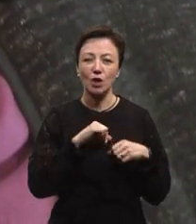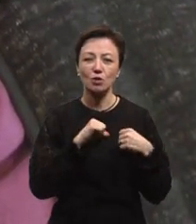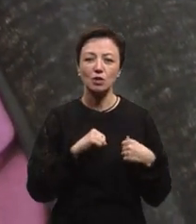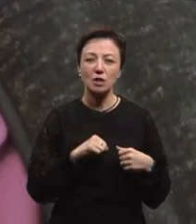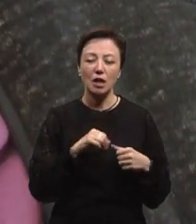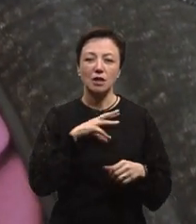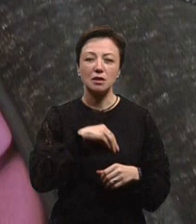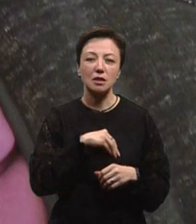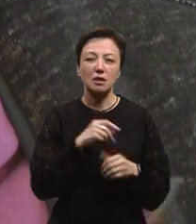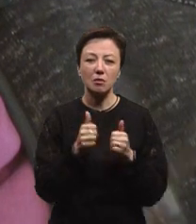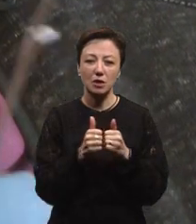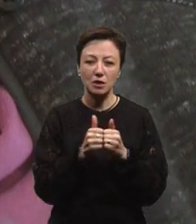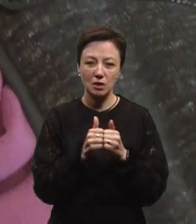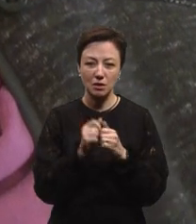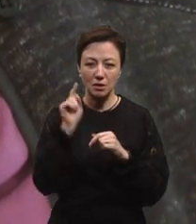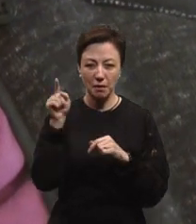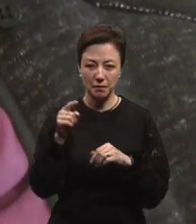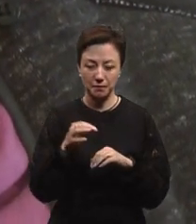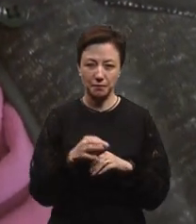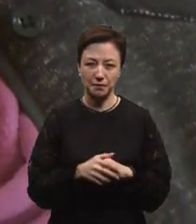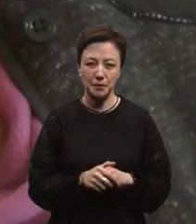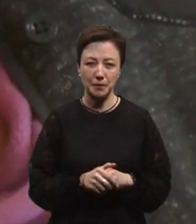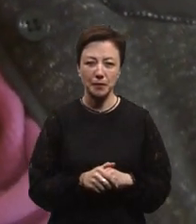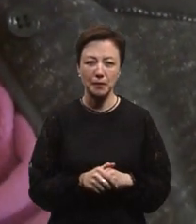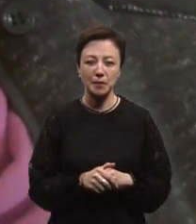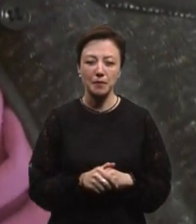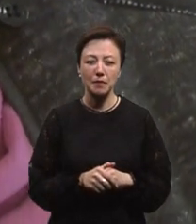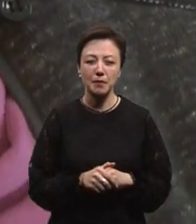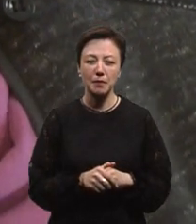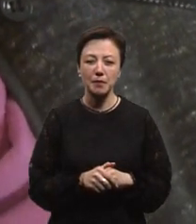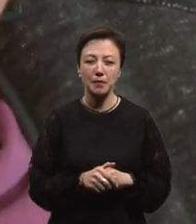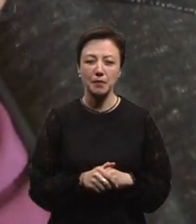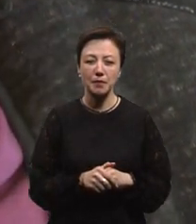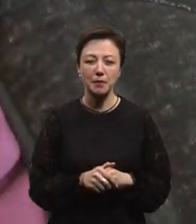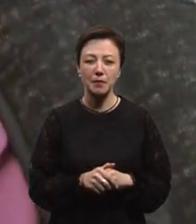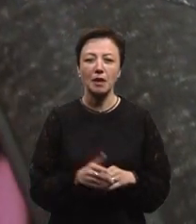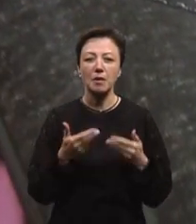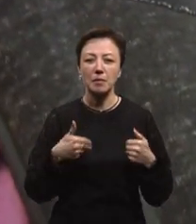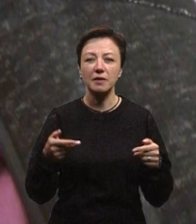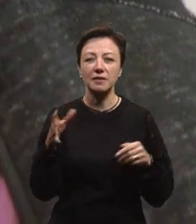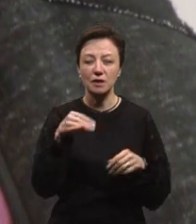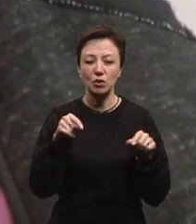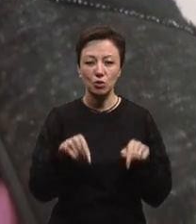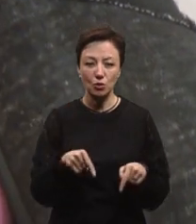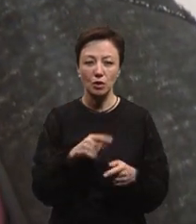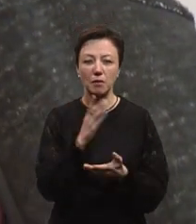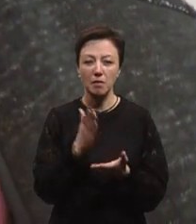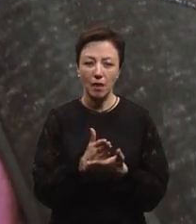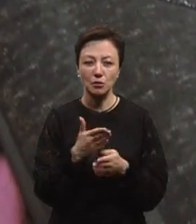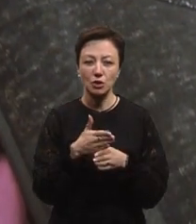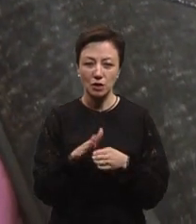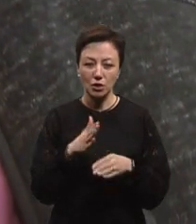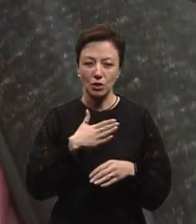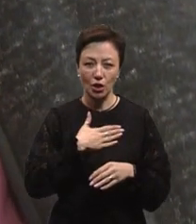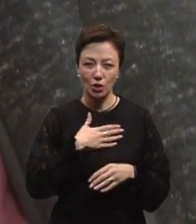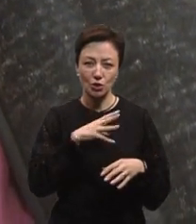серце і сама найближча половинка там Так що ми всі тут маємо частинку